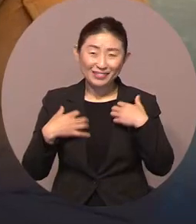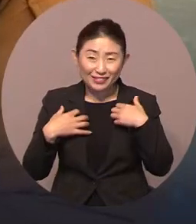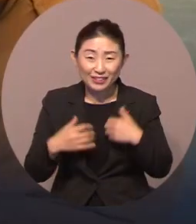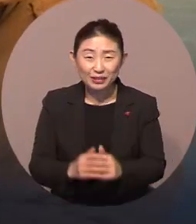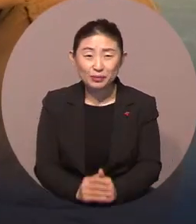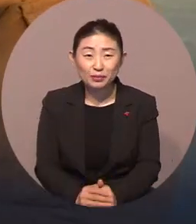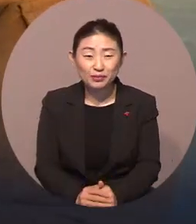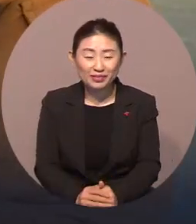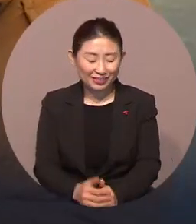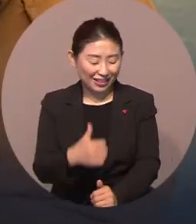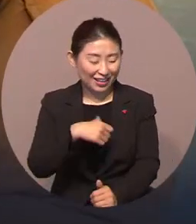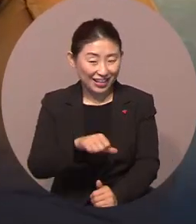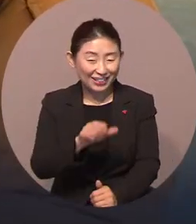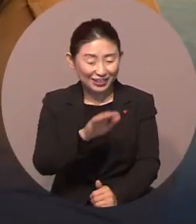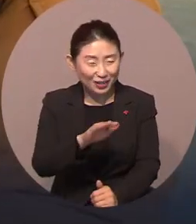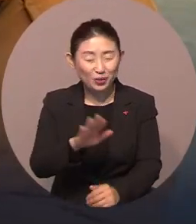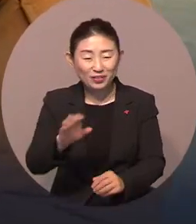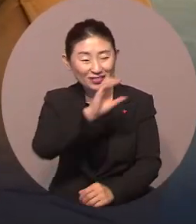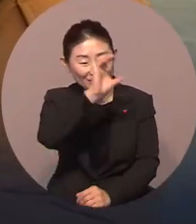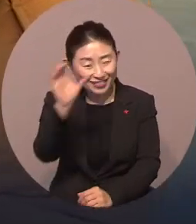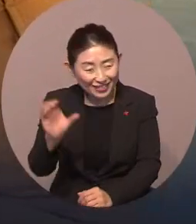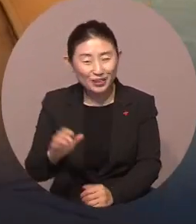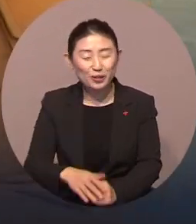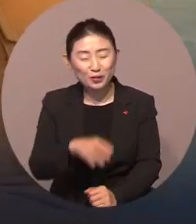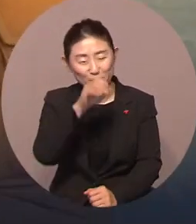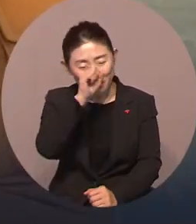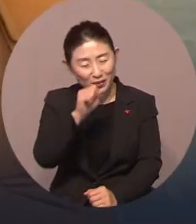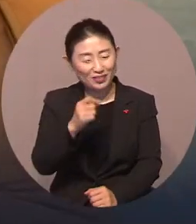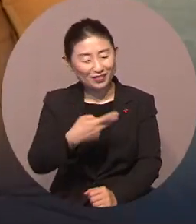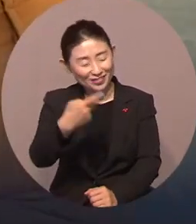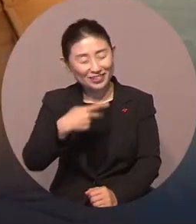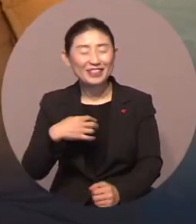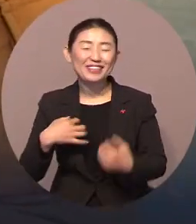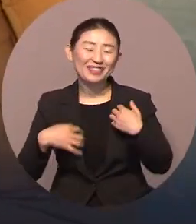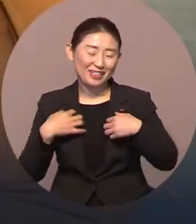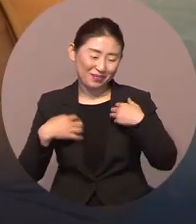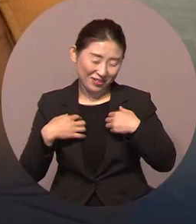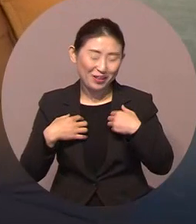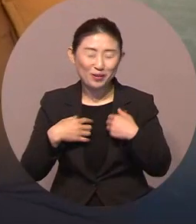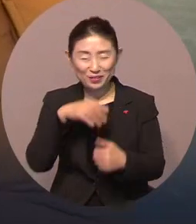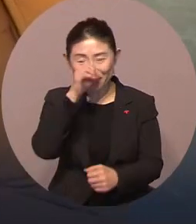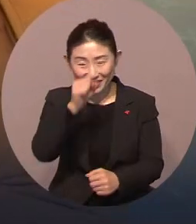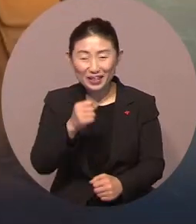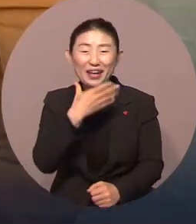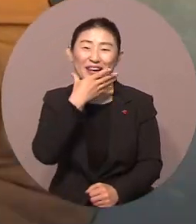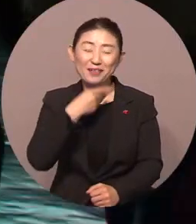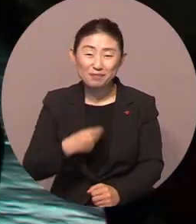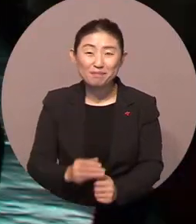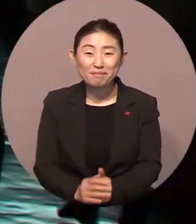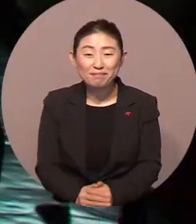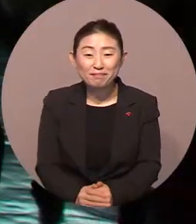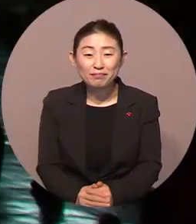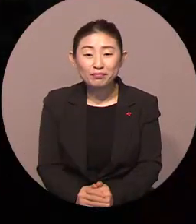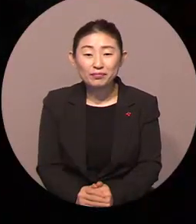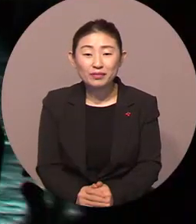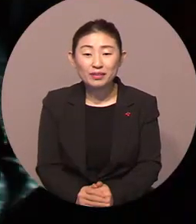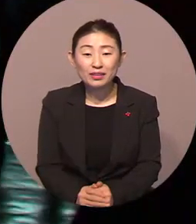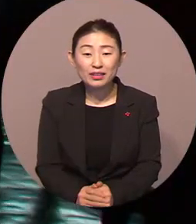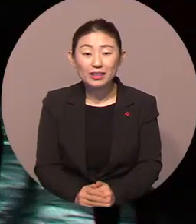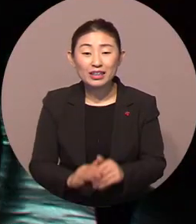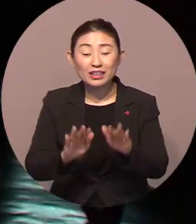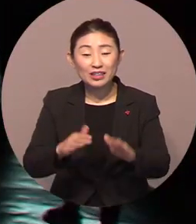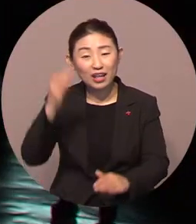또 아들한테 성탄절 날 좋은 추억을 만들어줄 수 있어서 너무 좋습니다. 행복합니다. 아직은